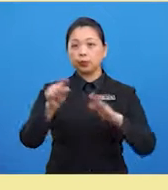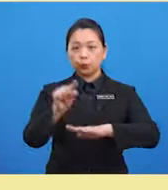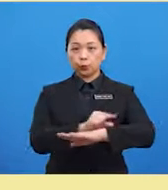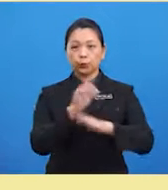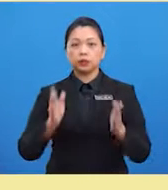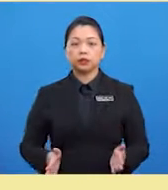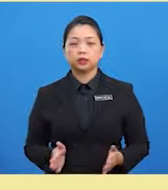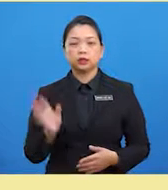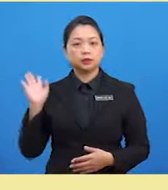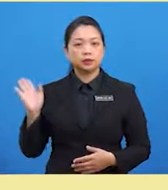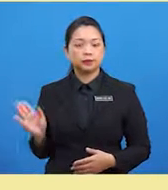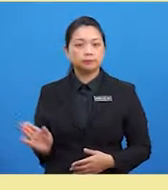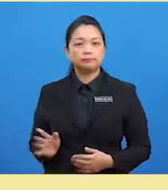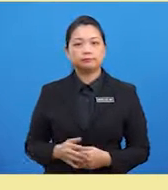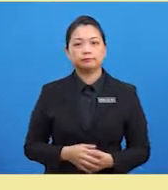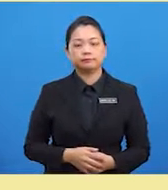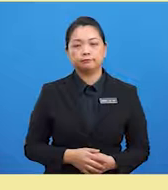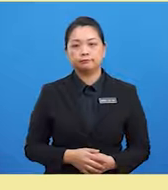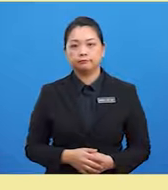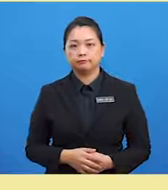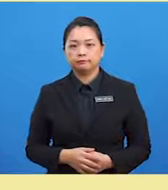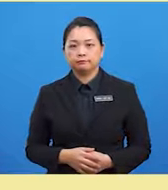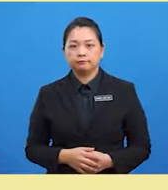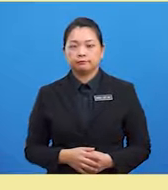Model gelagat pengguna ialah